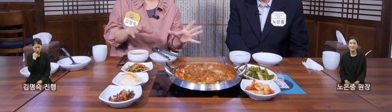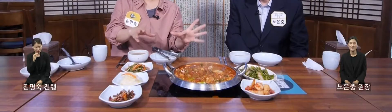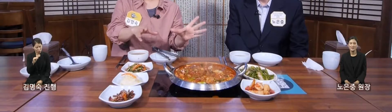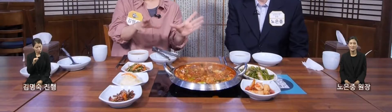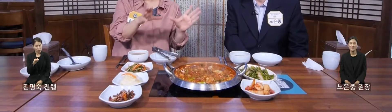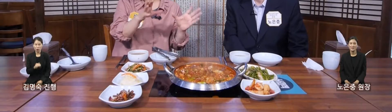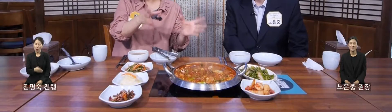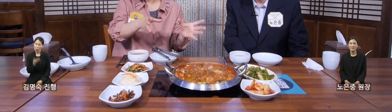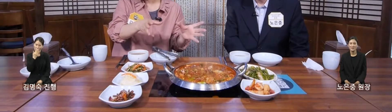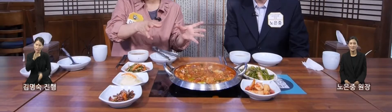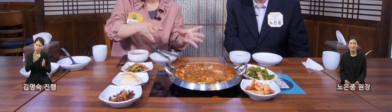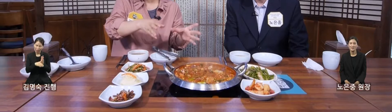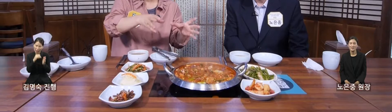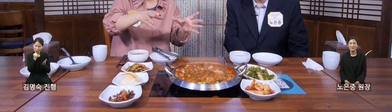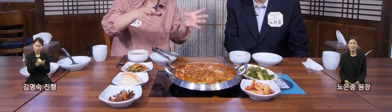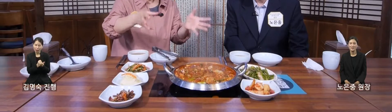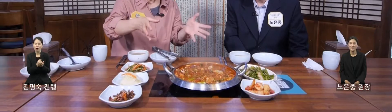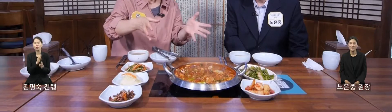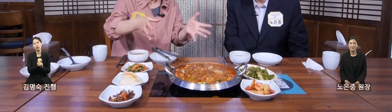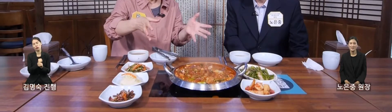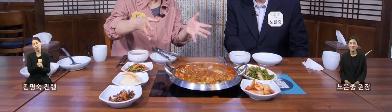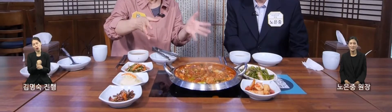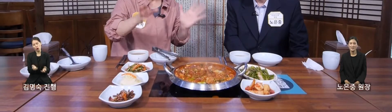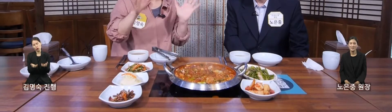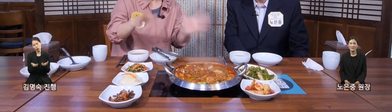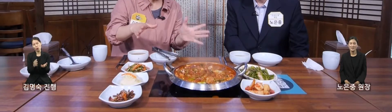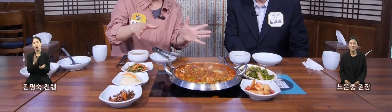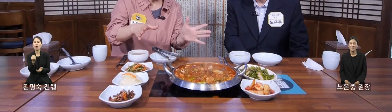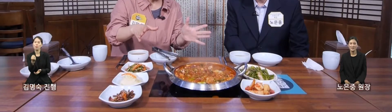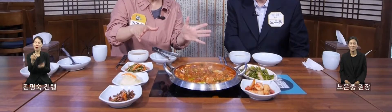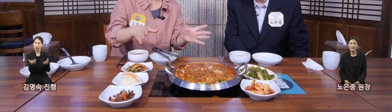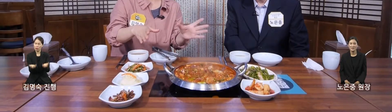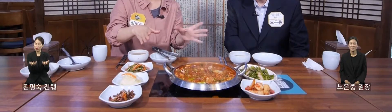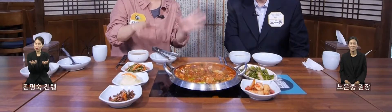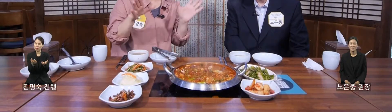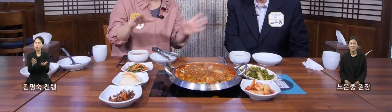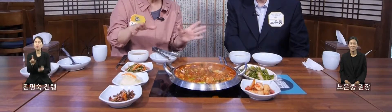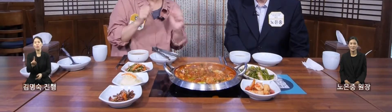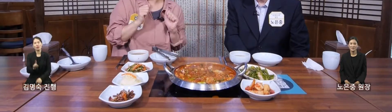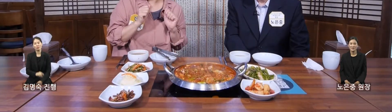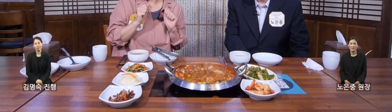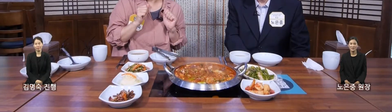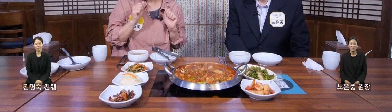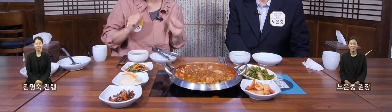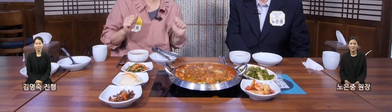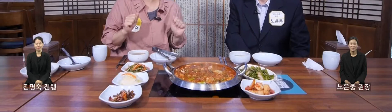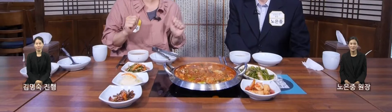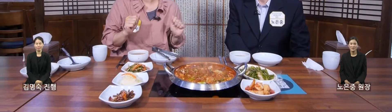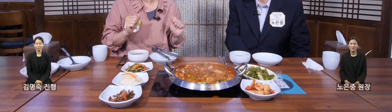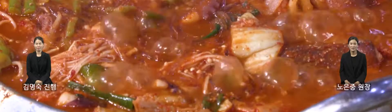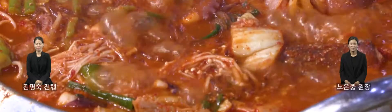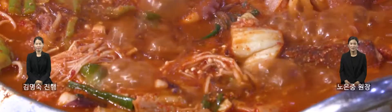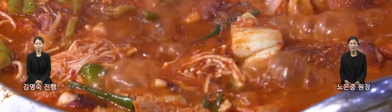자, 사장님, 요게 어느 정도 끓어서 끓었을 때, 어느 정도 끓었을 때 먹어야